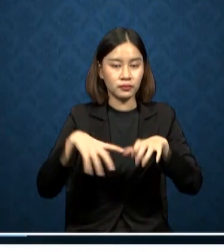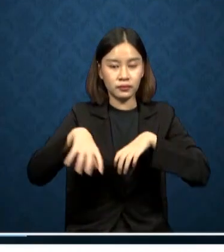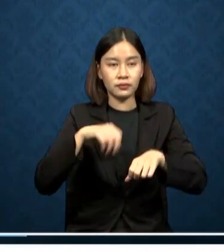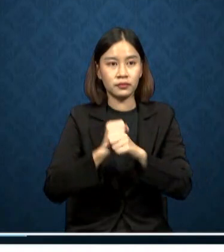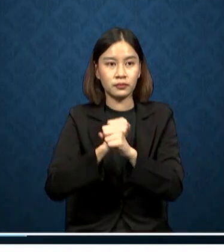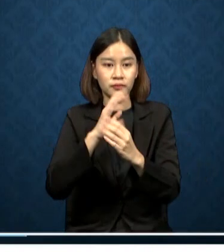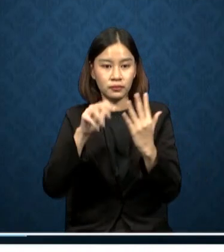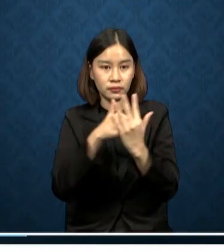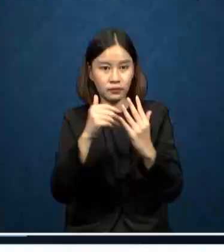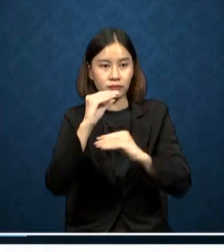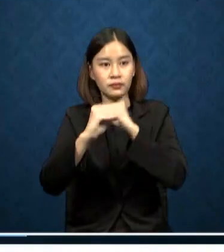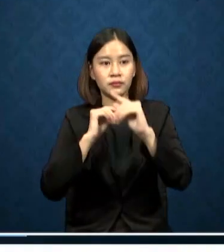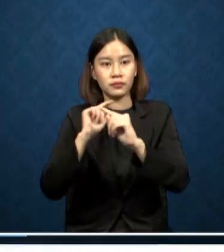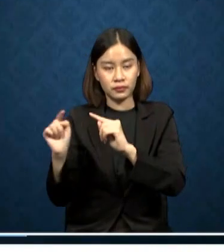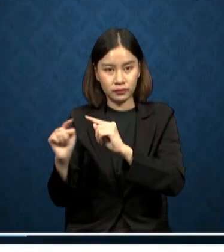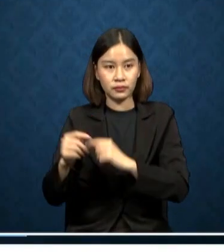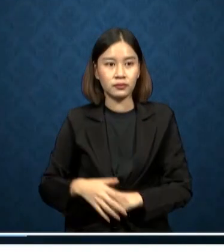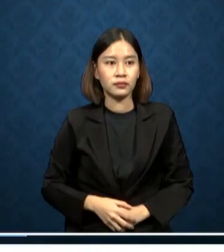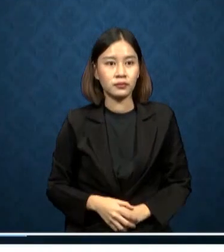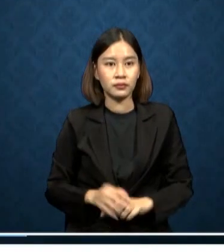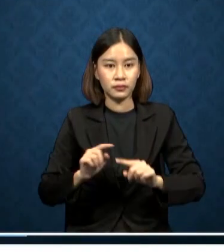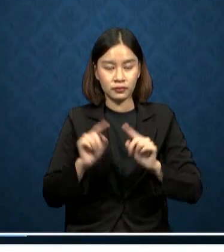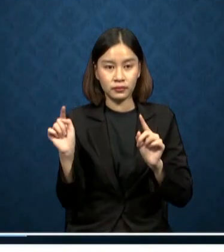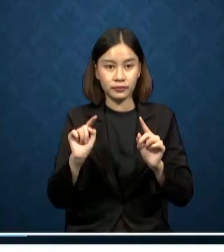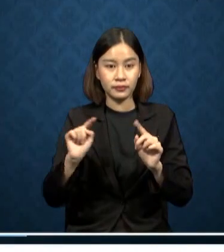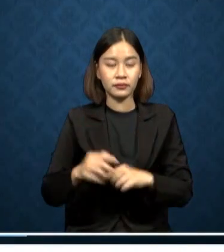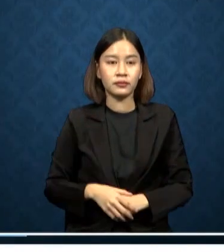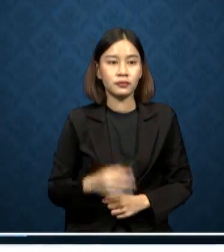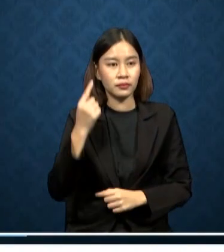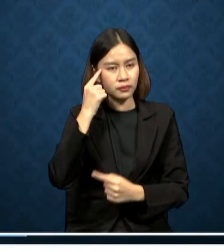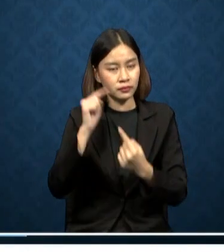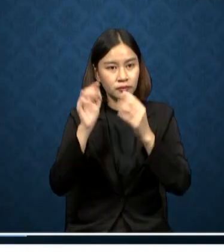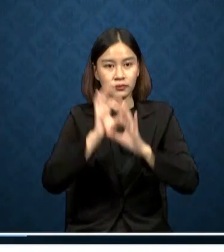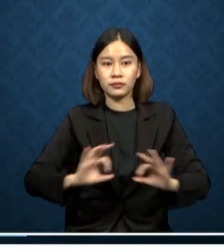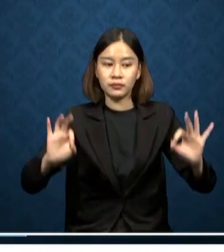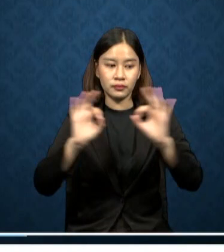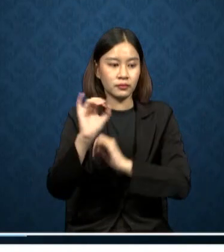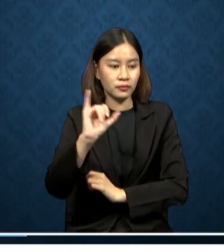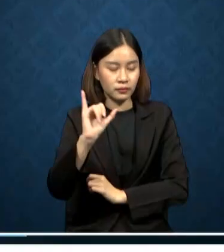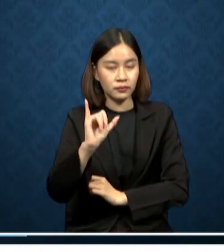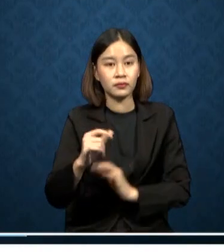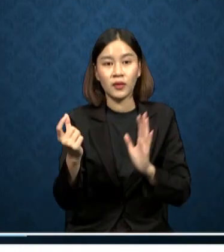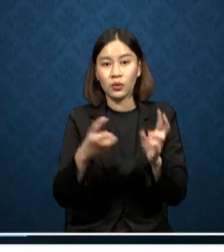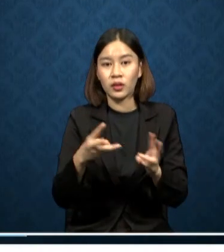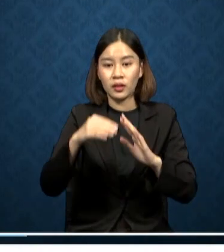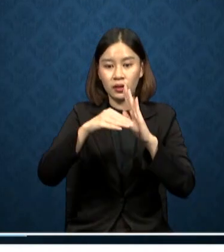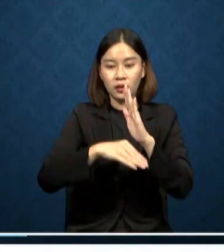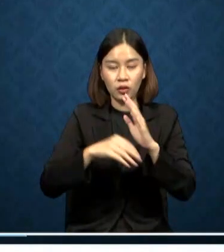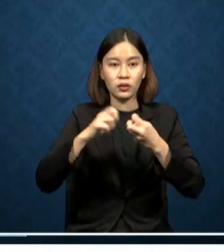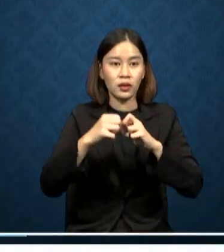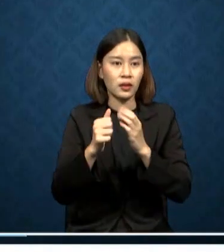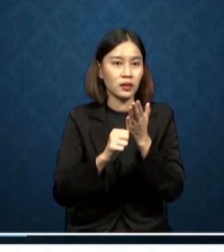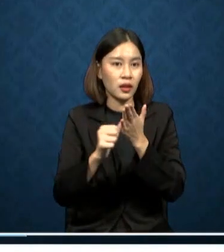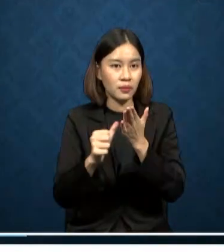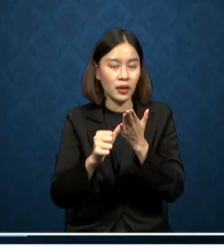นของโครงการแต่ยังไมได้ใหความสำคัญหรอบจุแนวทางในการแก้ไขปัหาการบมเพรา